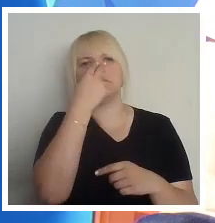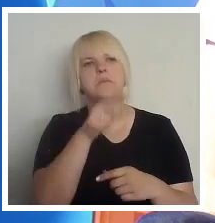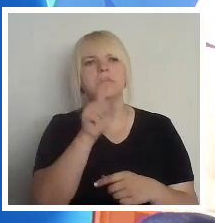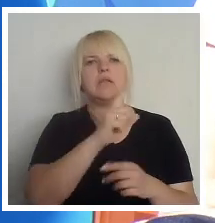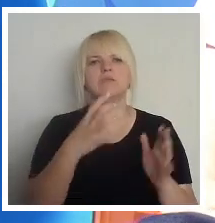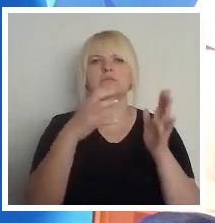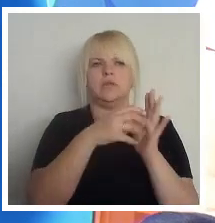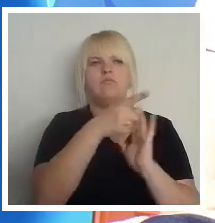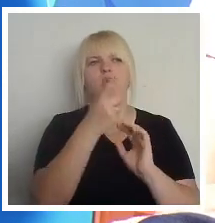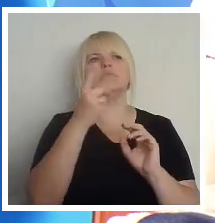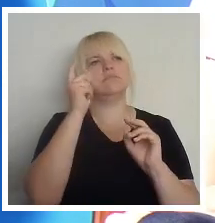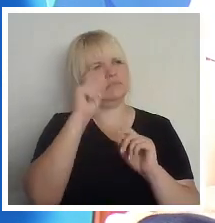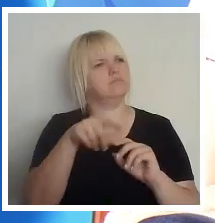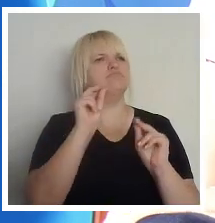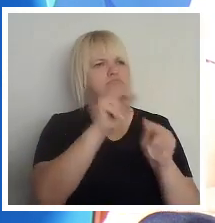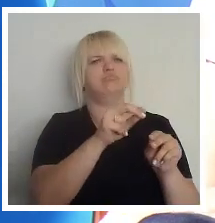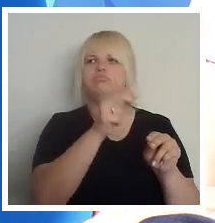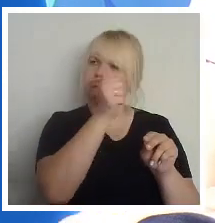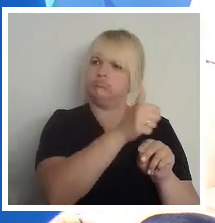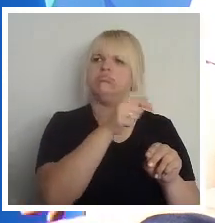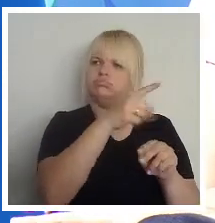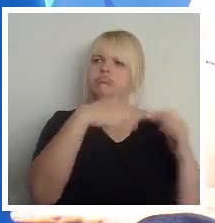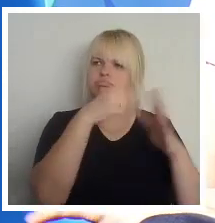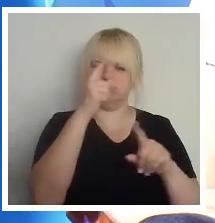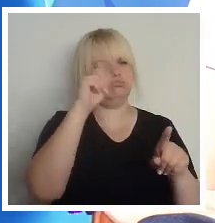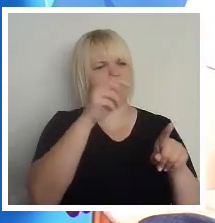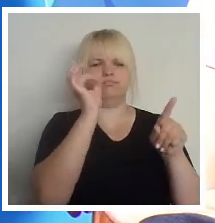viņi uzticas, tas pats pa sevi ir piesaistoši.